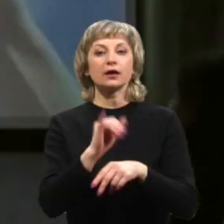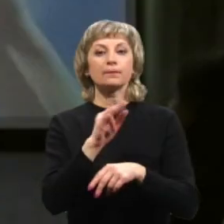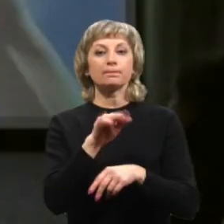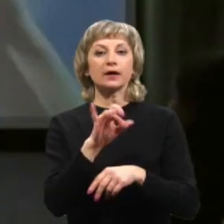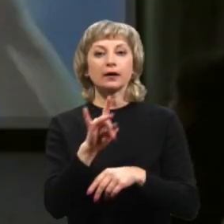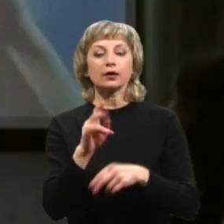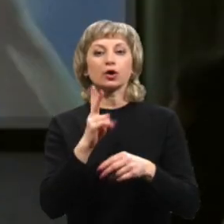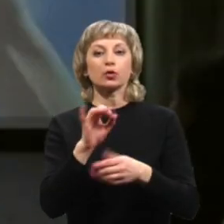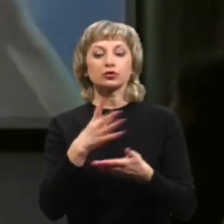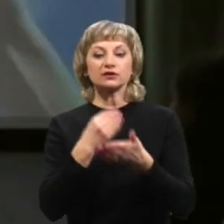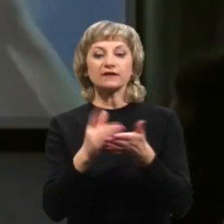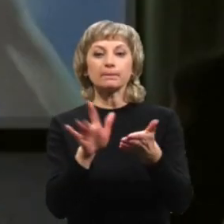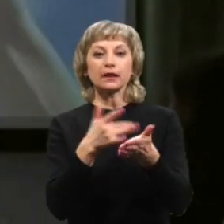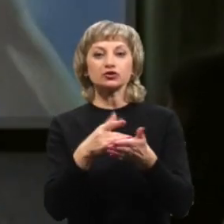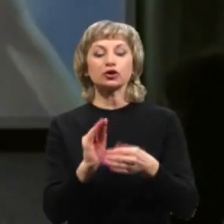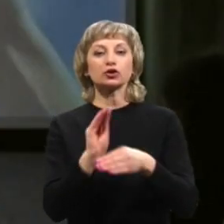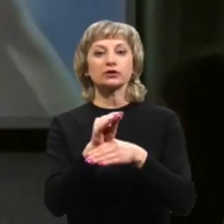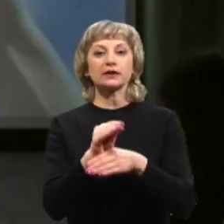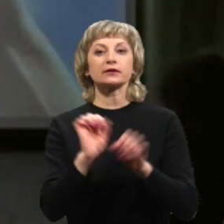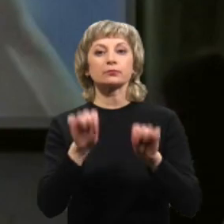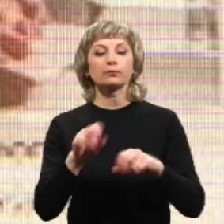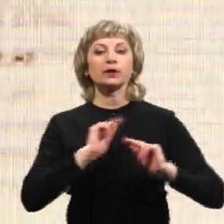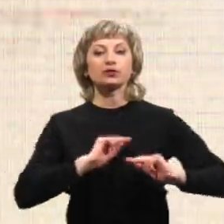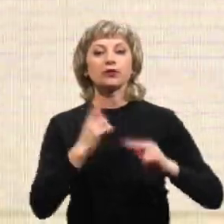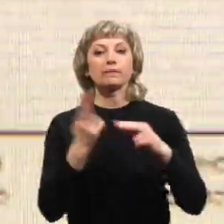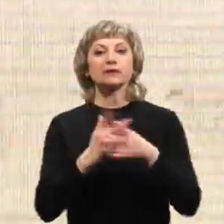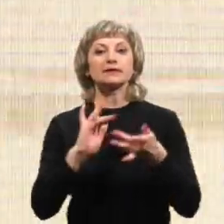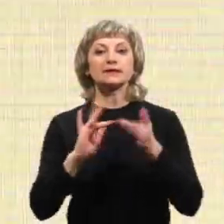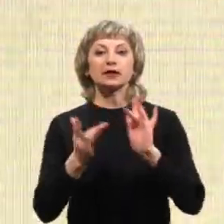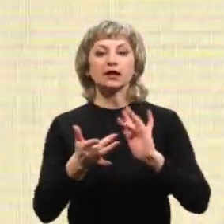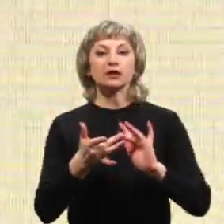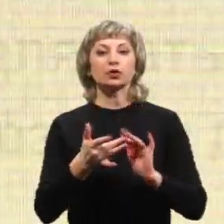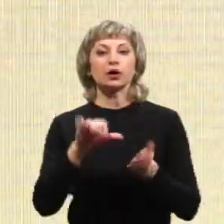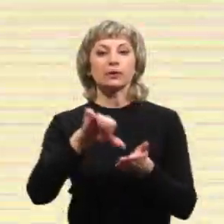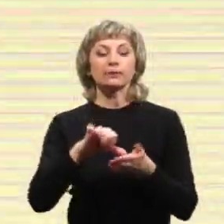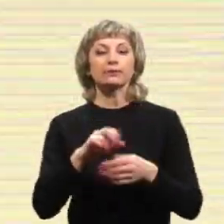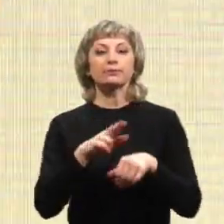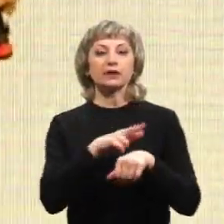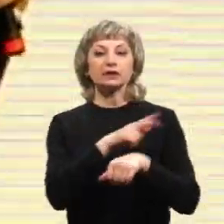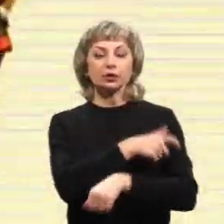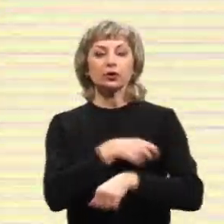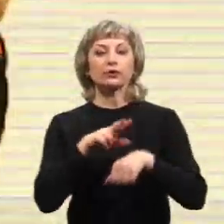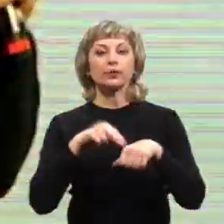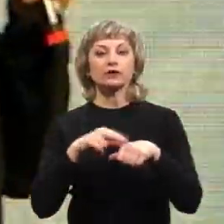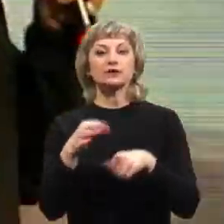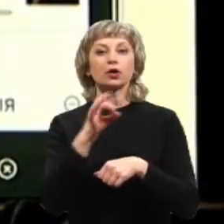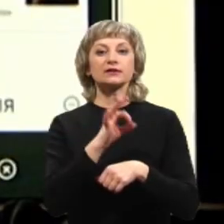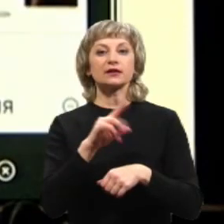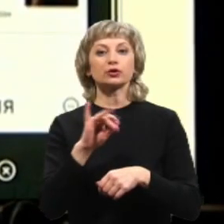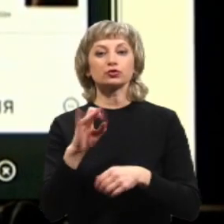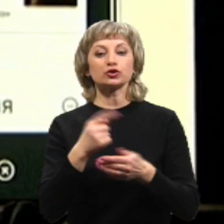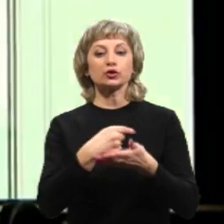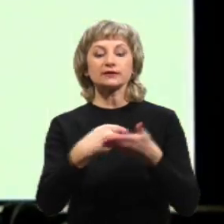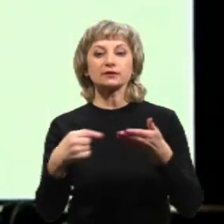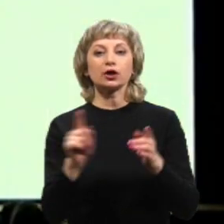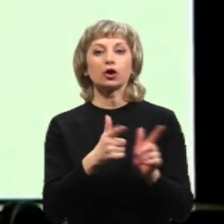через свій планшет. При цьому додаток здатен працювати і без інтернету. Речниця патрульної поліції області Оксана Юрченко зазначила, що